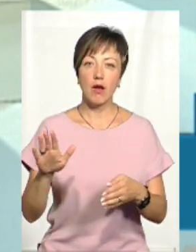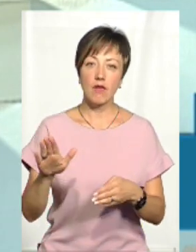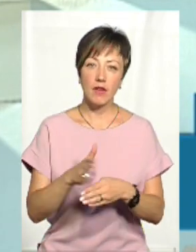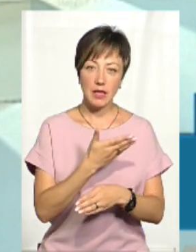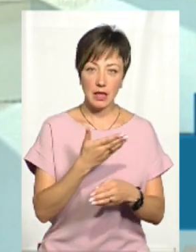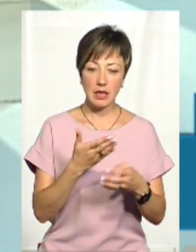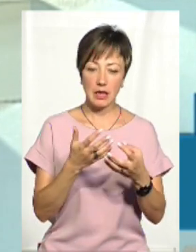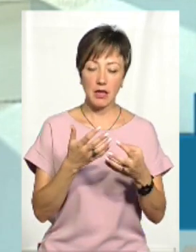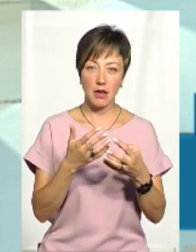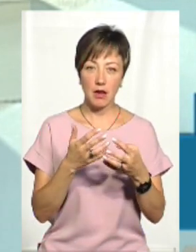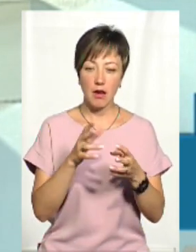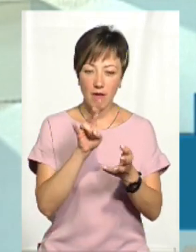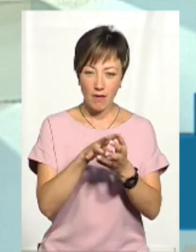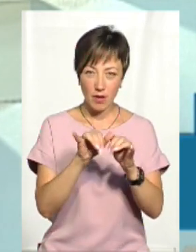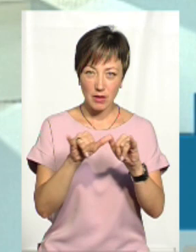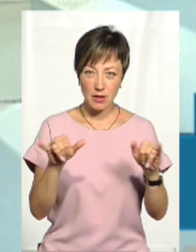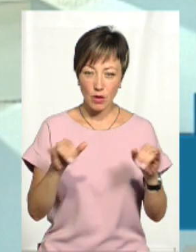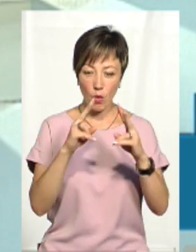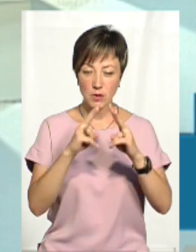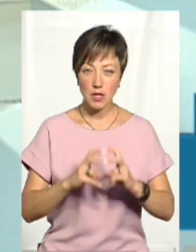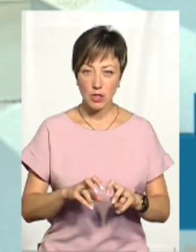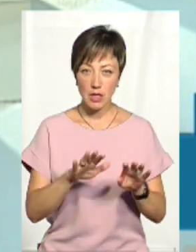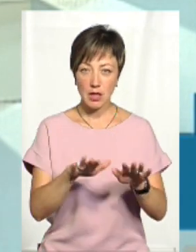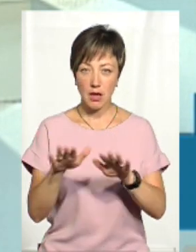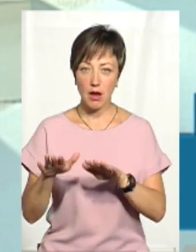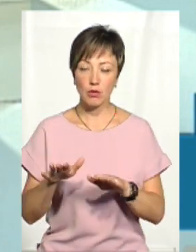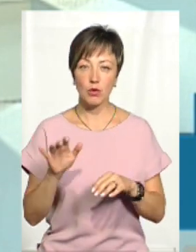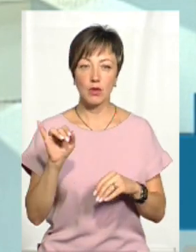видалення гнізд, обстеження ділянок.